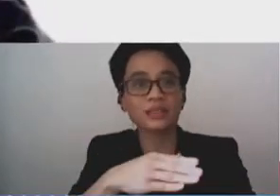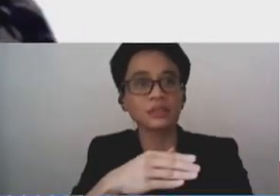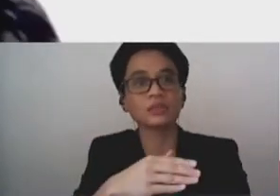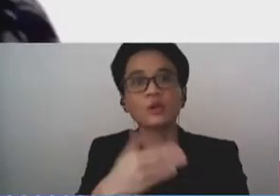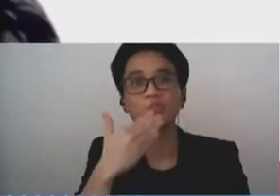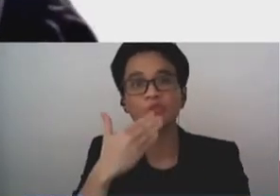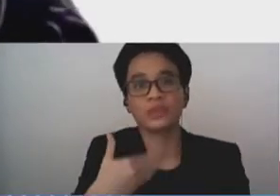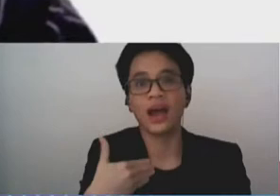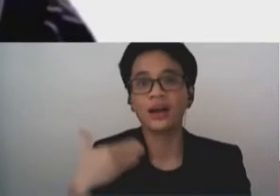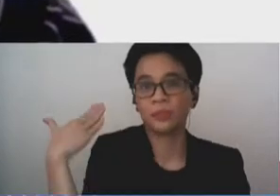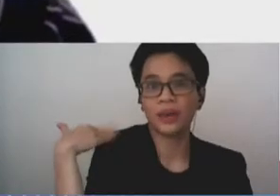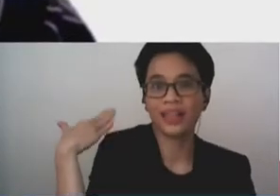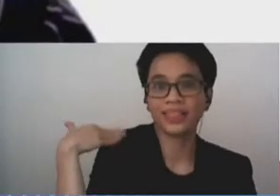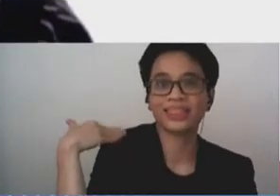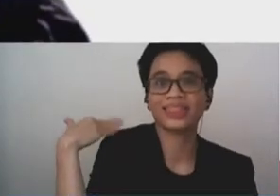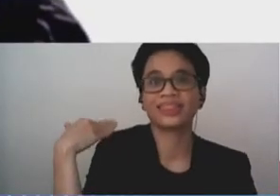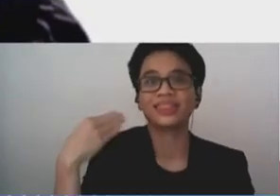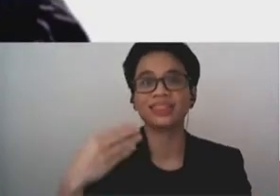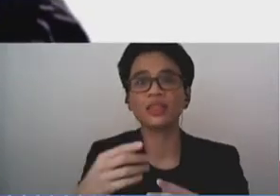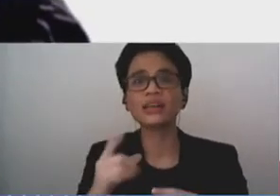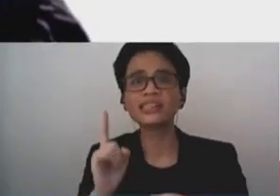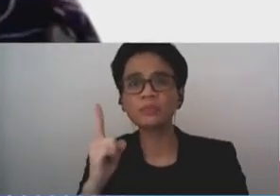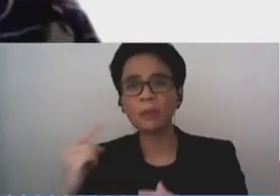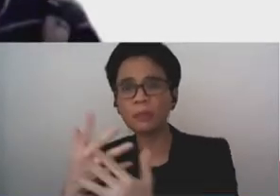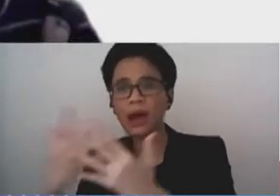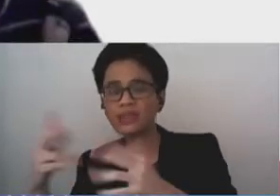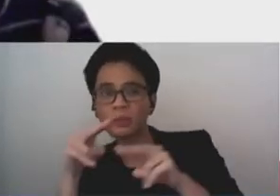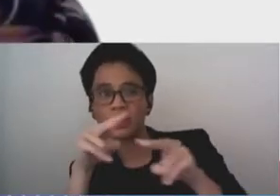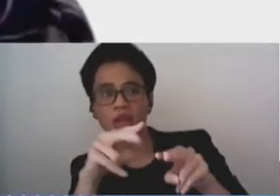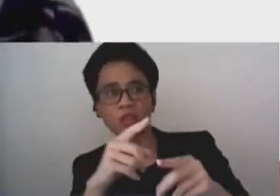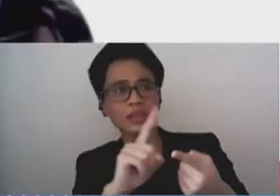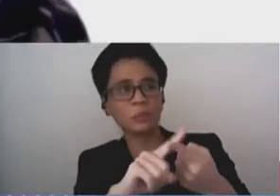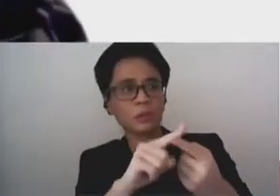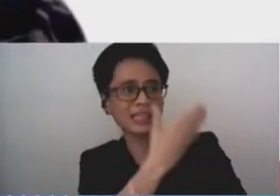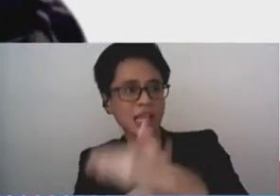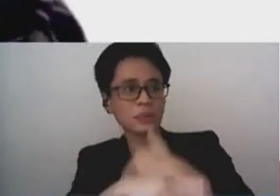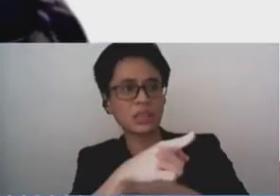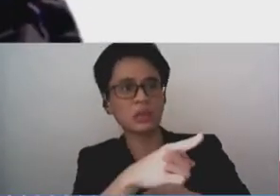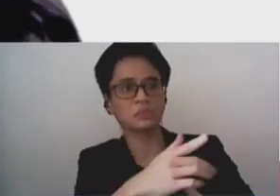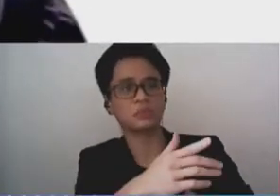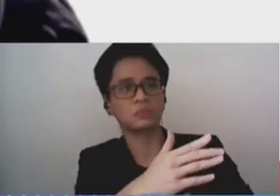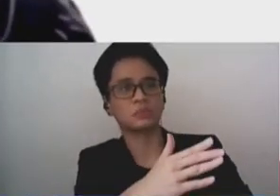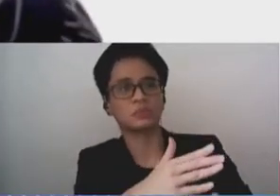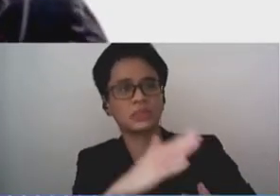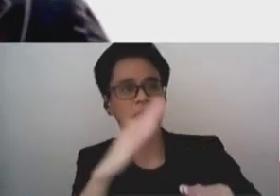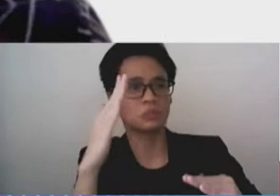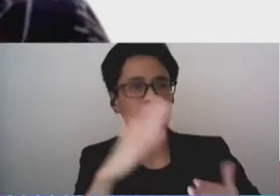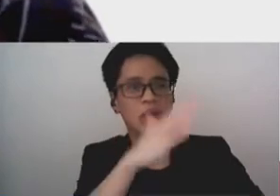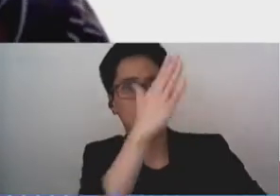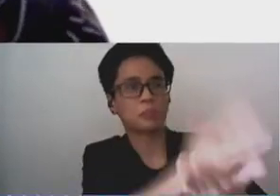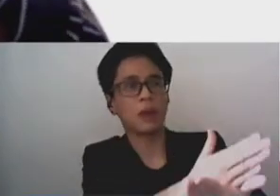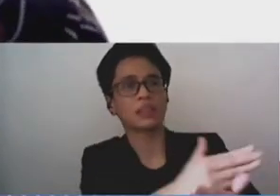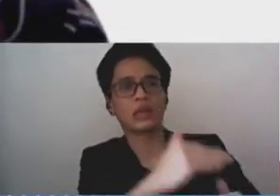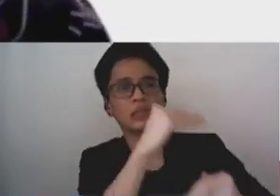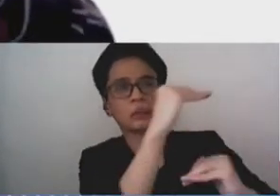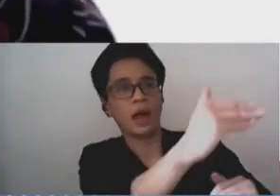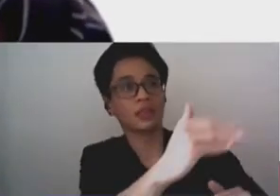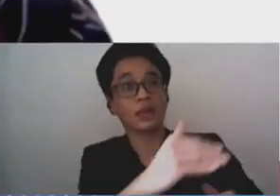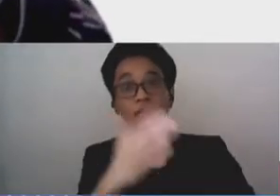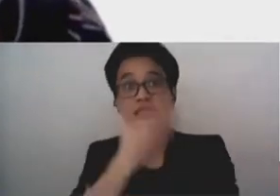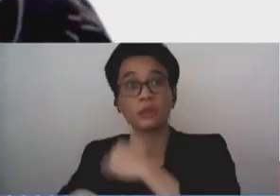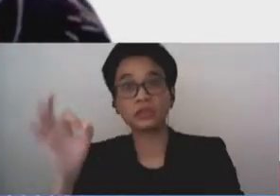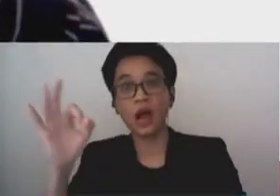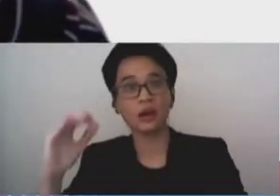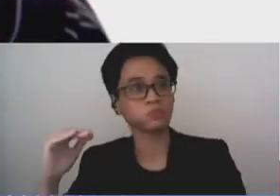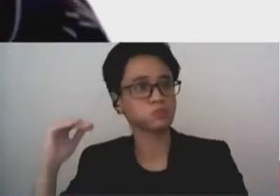semacam kayak stigma bahwa saya teman-teman disabilitas memiliki limitasi dalam kemudian mengembangkan bakat jika dikomparasi dengan teman-teman non-disabilitas gitu. Nah,